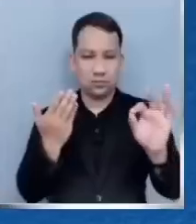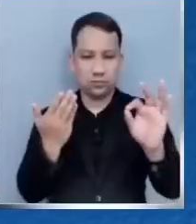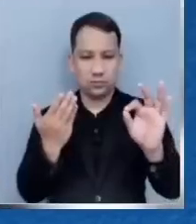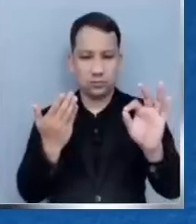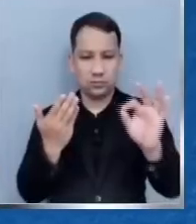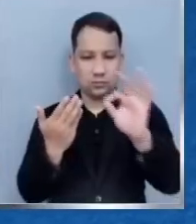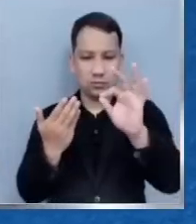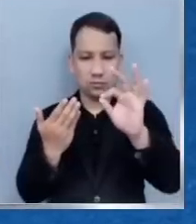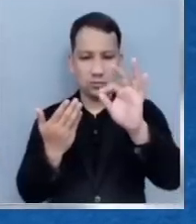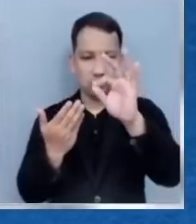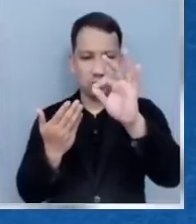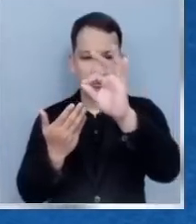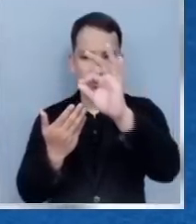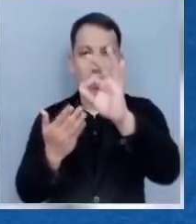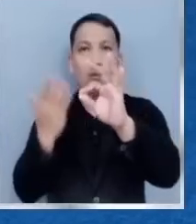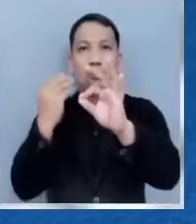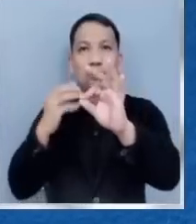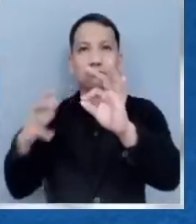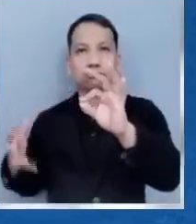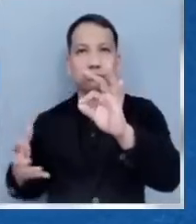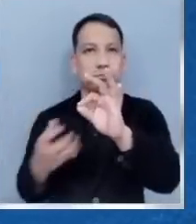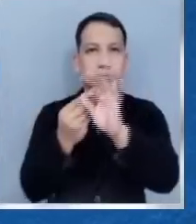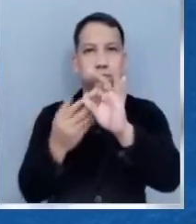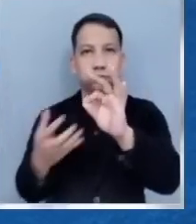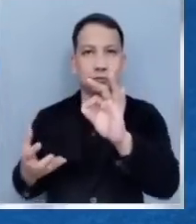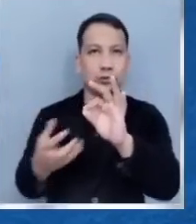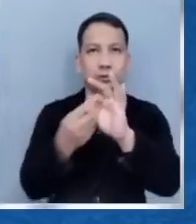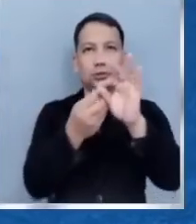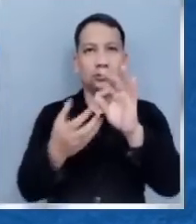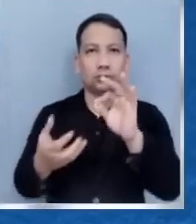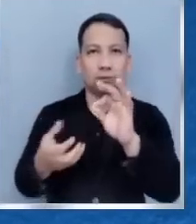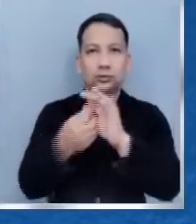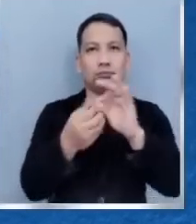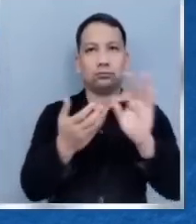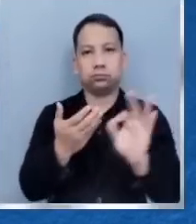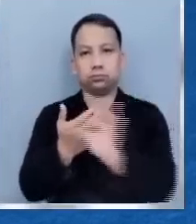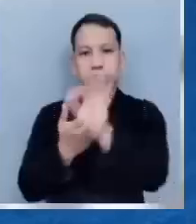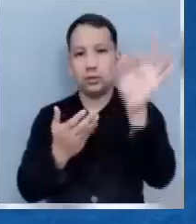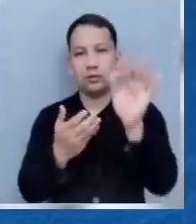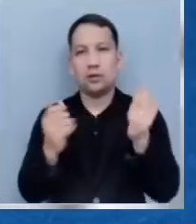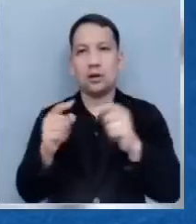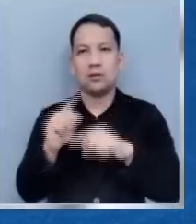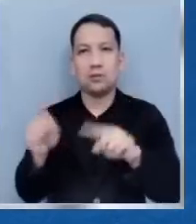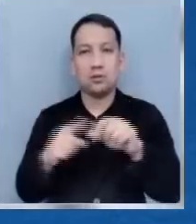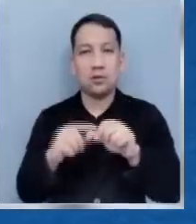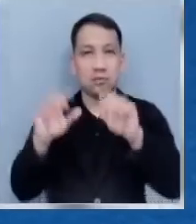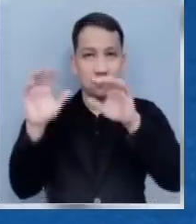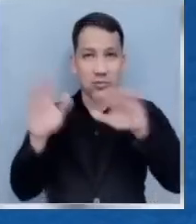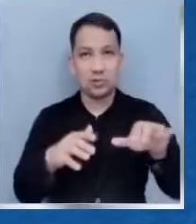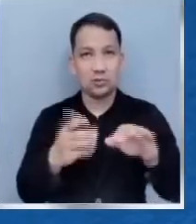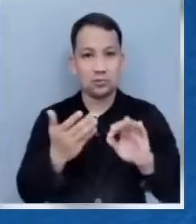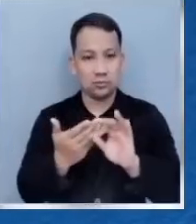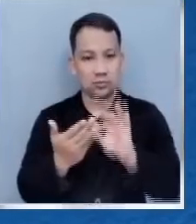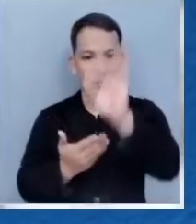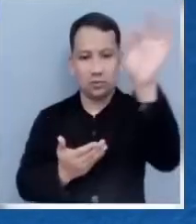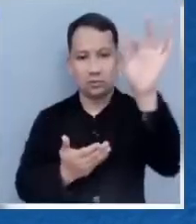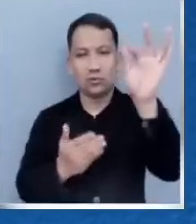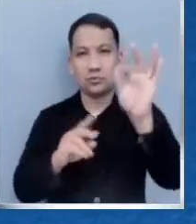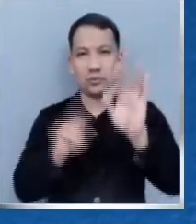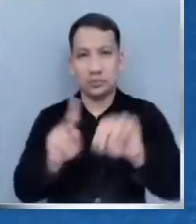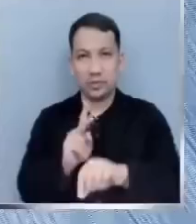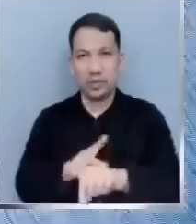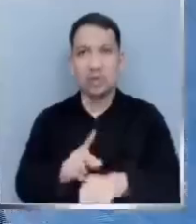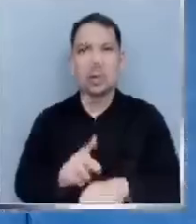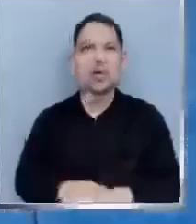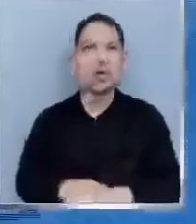dahil bumuwelo ito bago mag-recurve o lumihis ang direksyon bago tuloy ang lumayo sa bansa. Bukod sa epekto